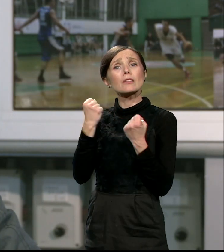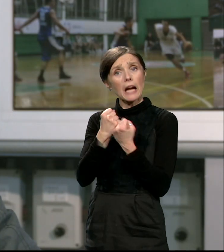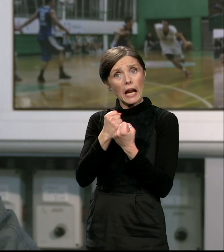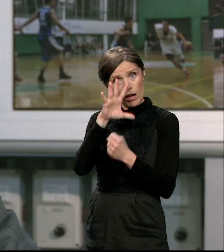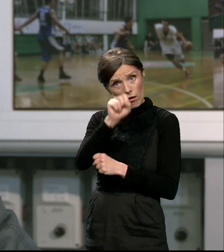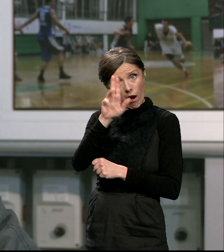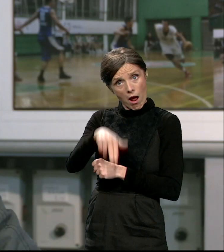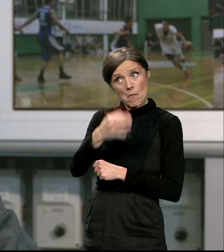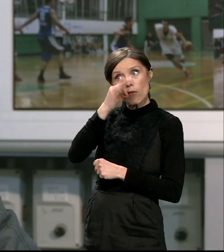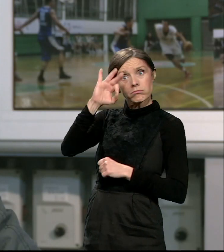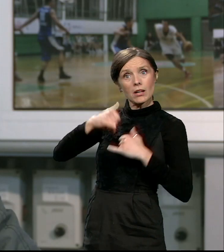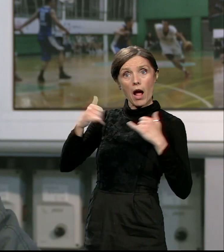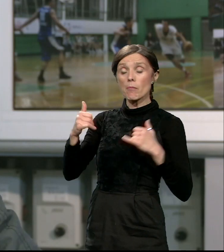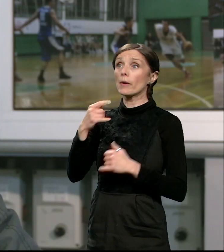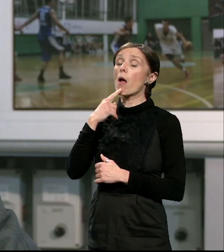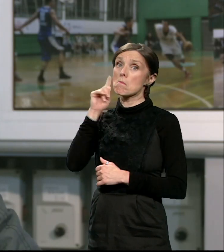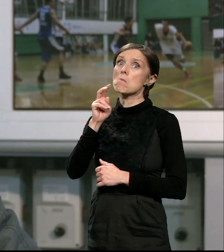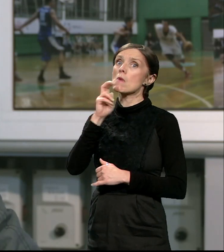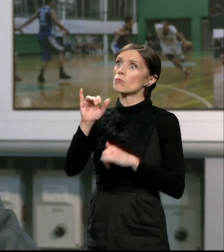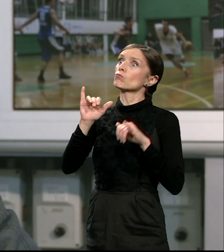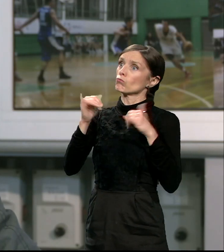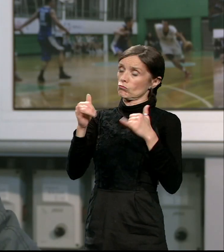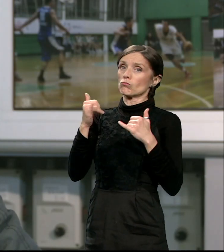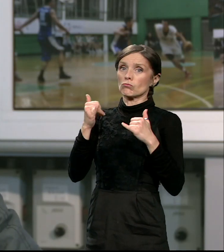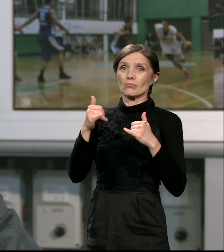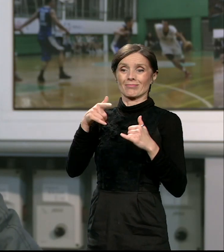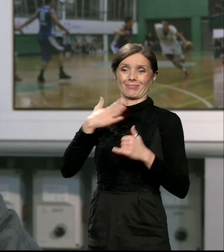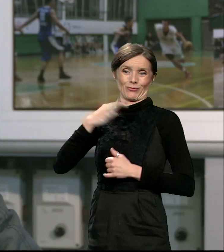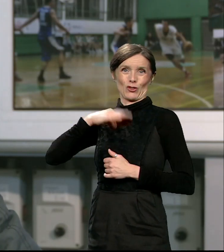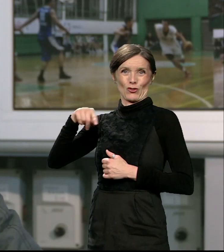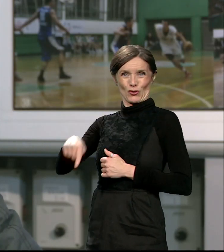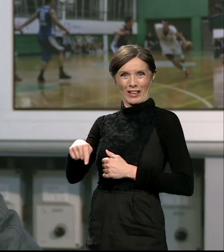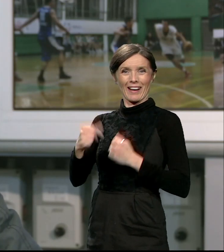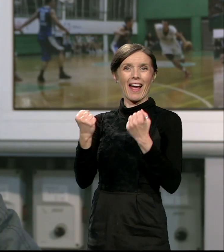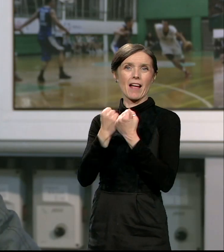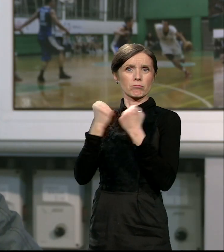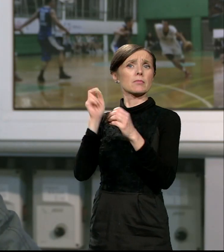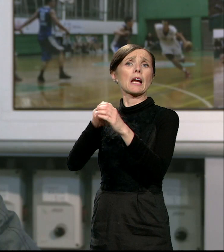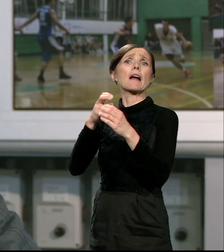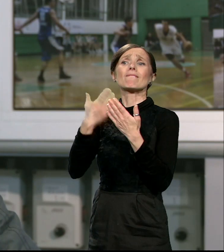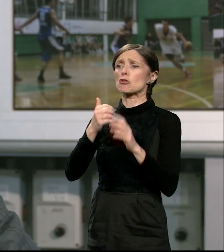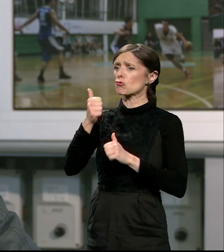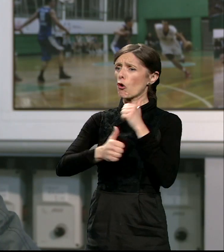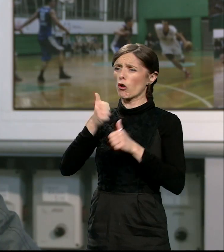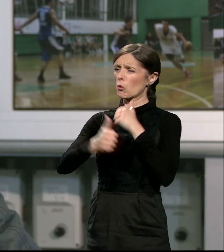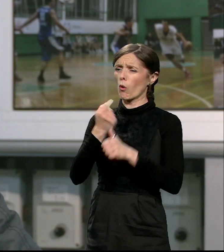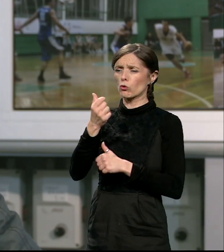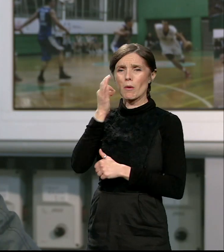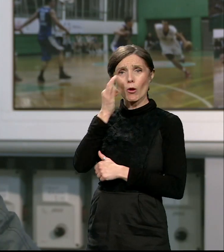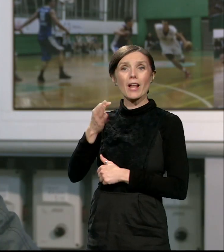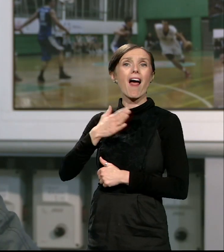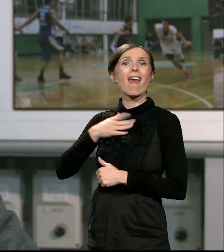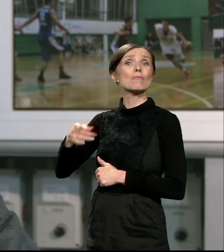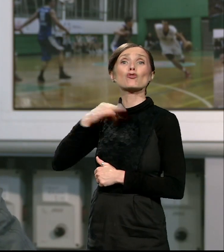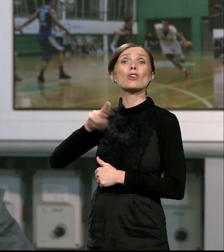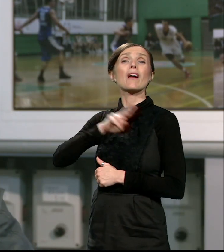je ovde nekih godinu i po dana i pošto je dijagnoza autizam, znači to su osobe